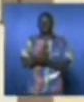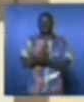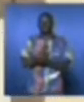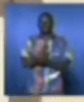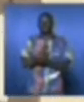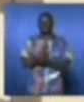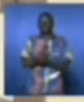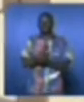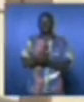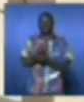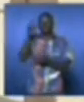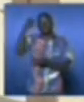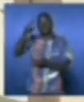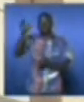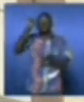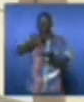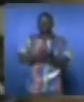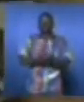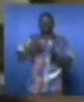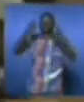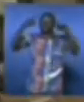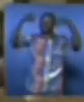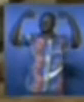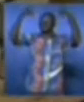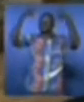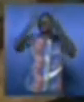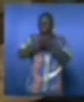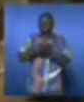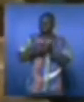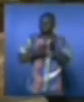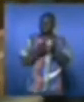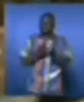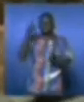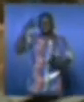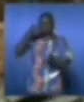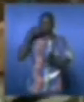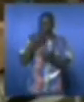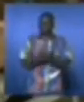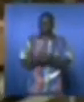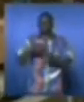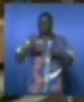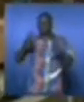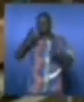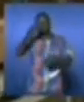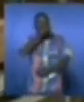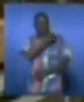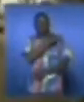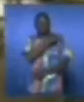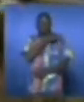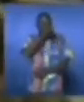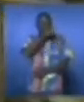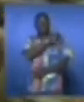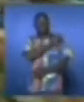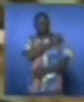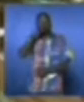La constance dans le succès, cela peut parfois être utopique, mais pour Jean-Étienne Belemnyegré, l'excellence